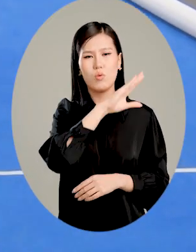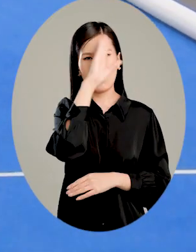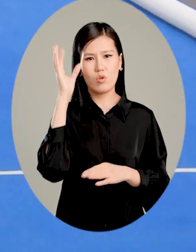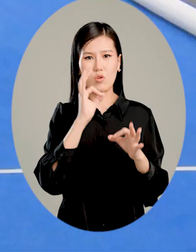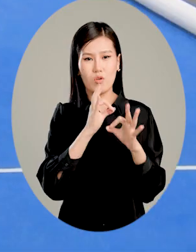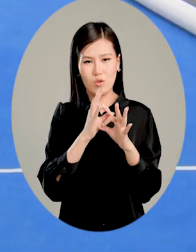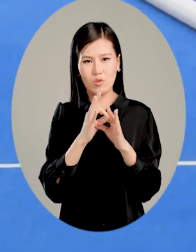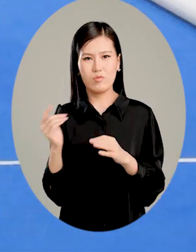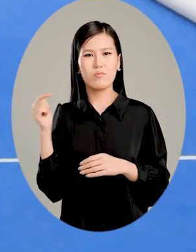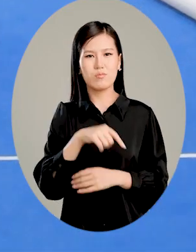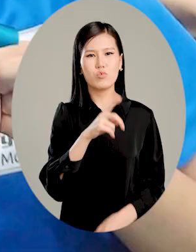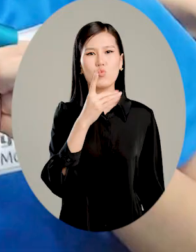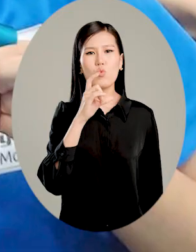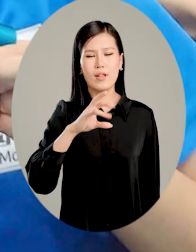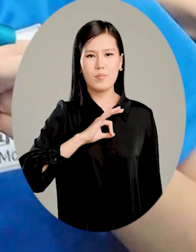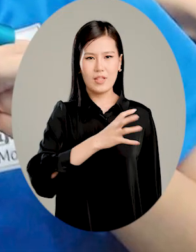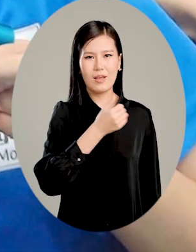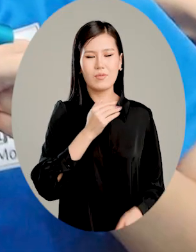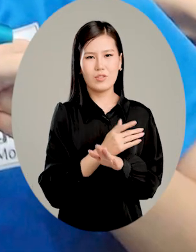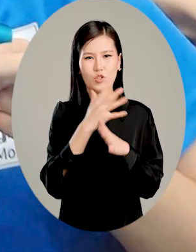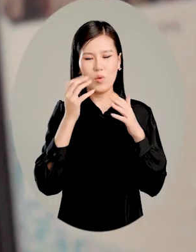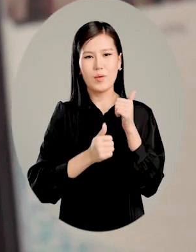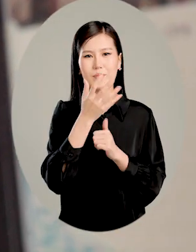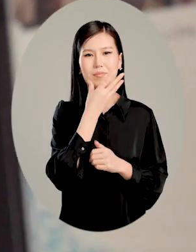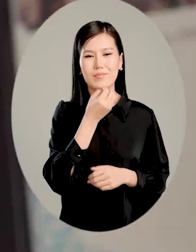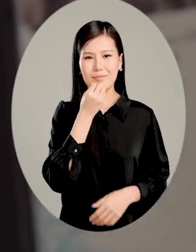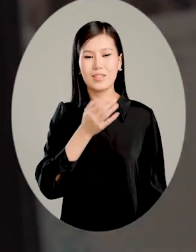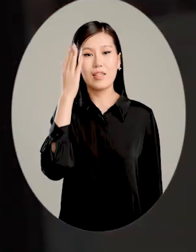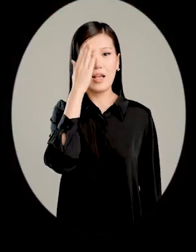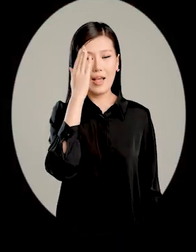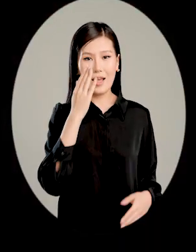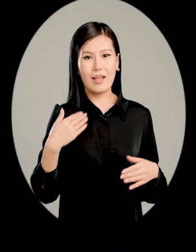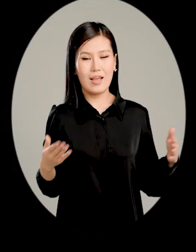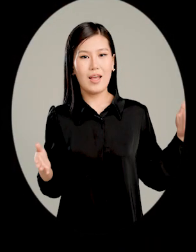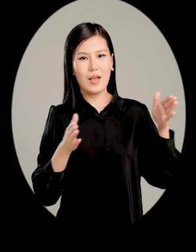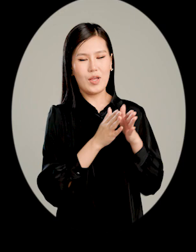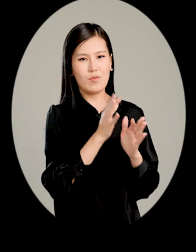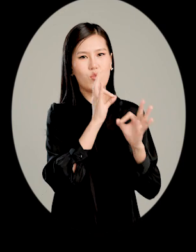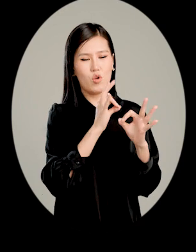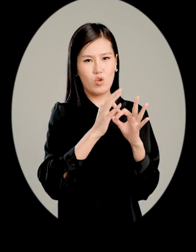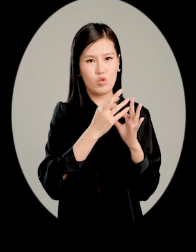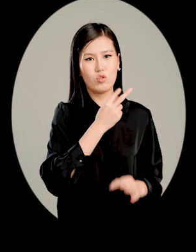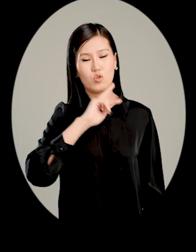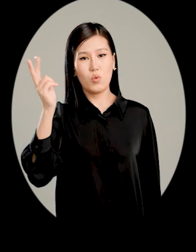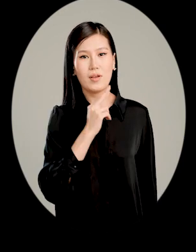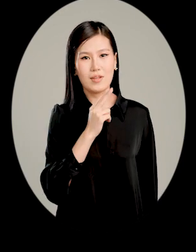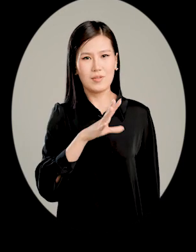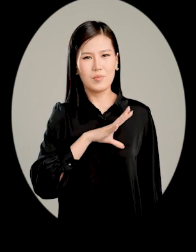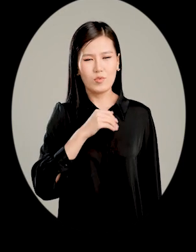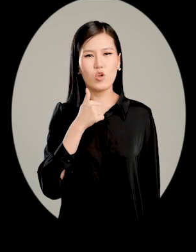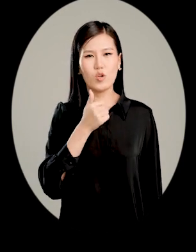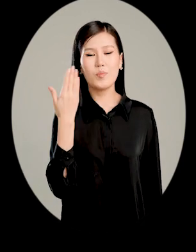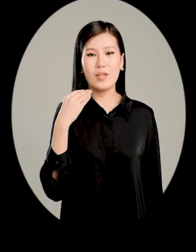наадмаас боочи гэдэг төрлөөр хүрэл медаль авсан нь одоо бас нэг том амжилт юм да. Тэгээ аавтайгаа сая ингэж бас